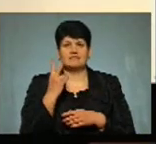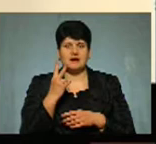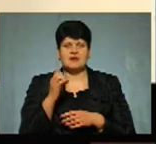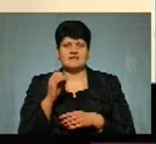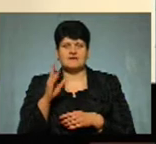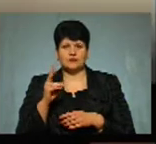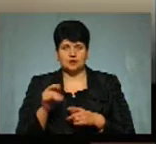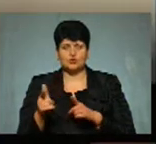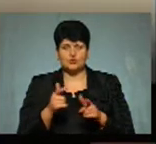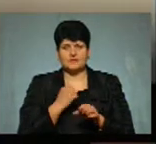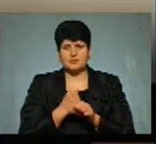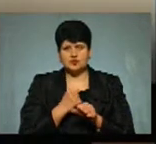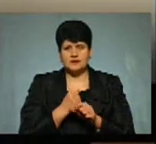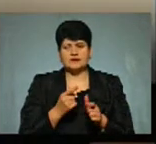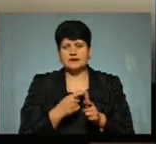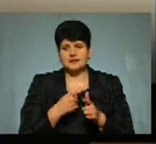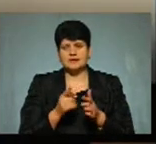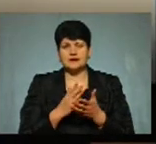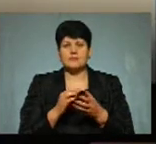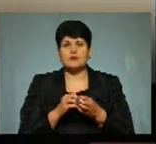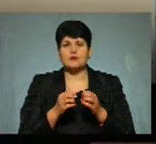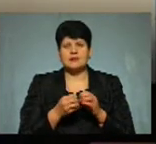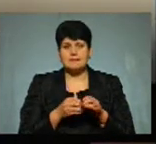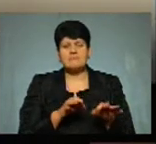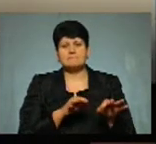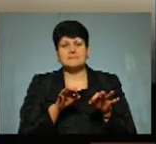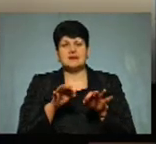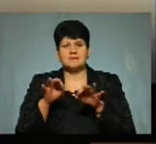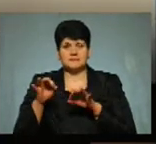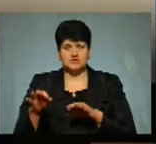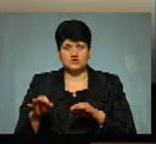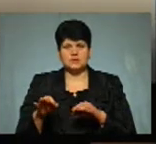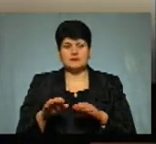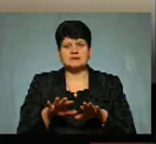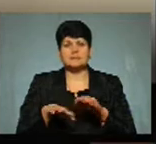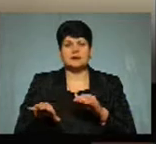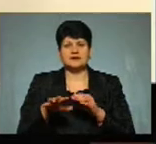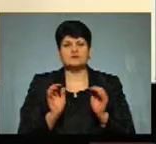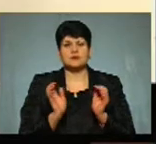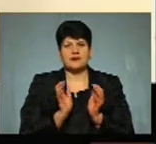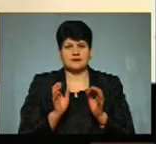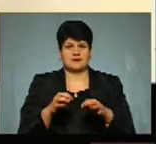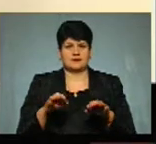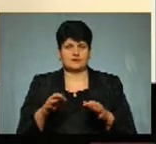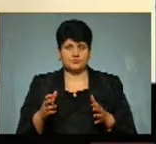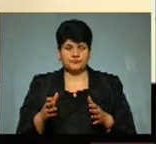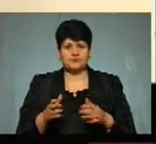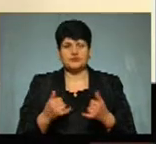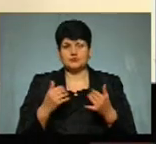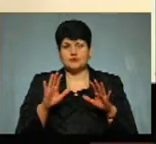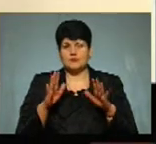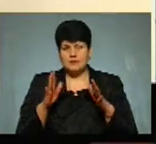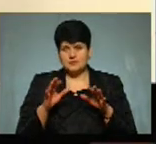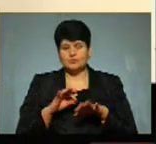готові працювати, проте стала проблема з переміщенням, з майданчиком для зберігання транспортних засобів. Так, відповідно, на даний момент